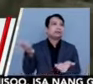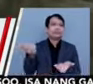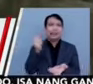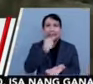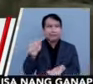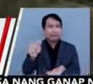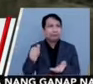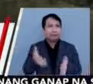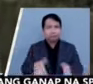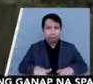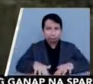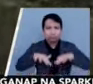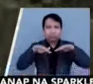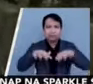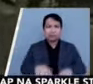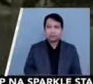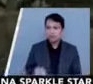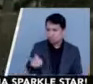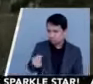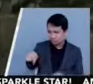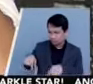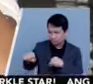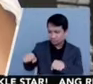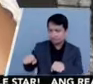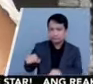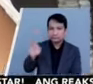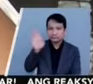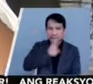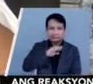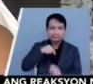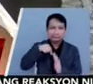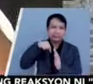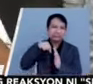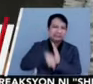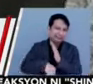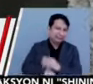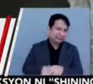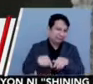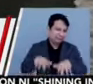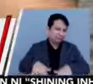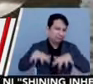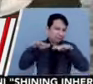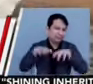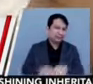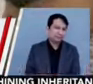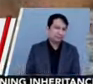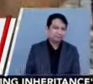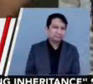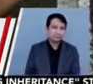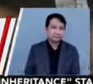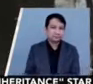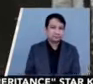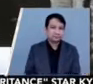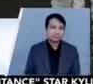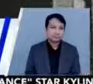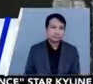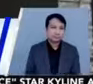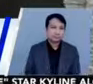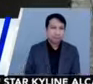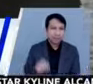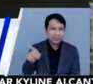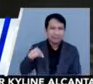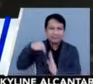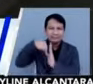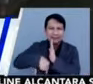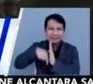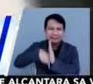motorsiklo nyo? No, tumirik po, malalim po eh. Mahirap. Lalim pa si doon ng